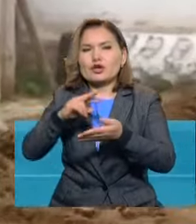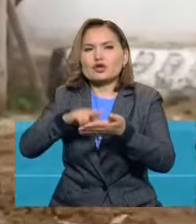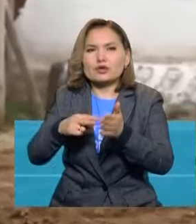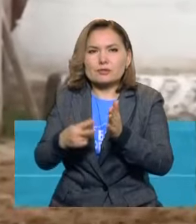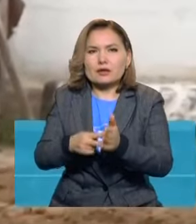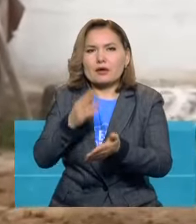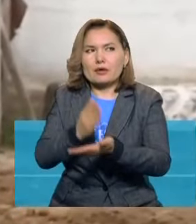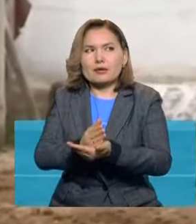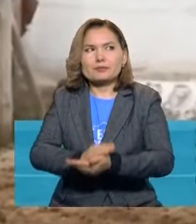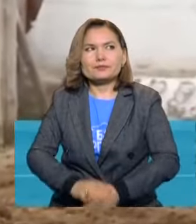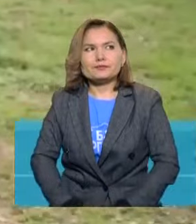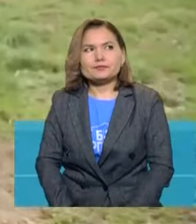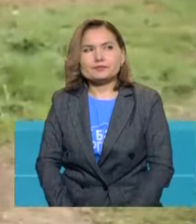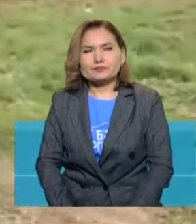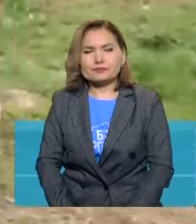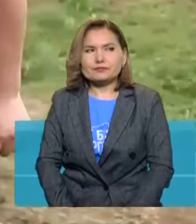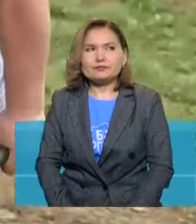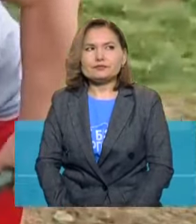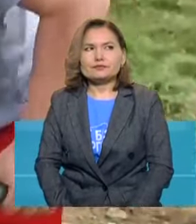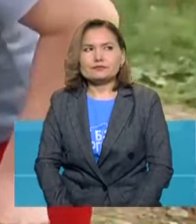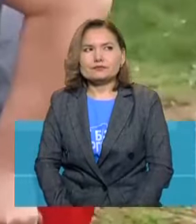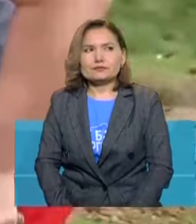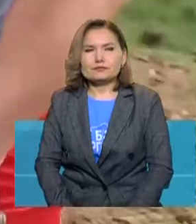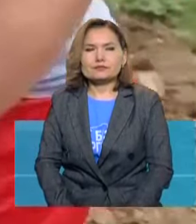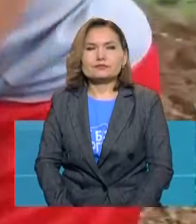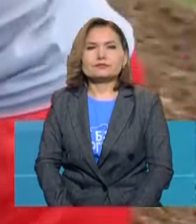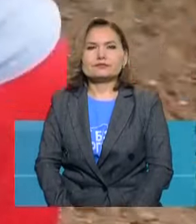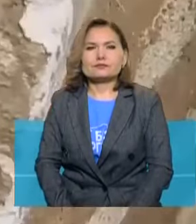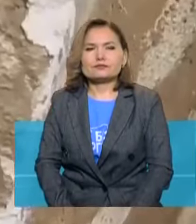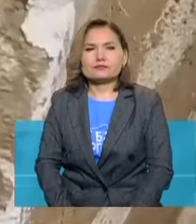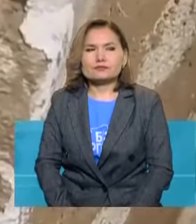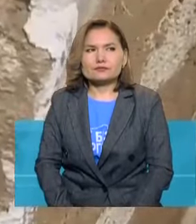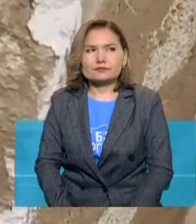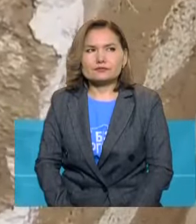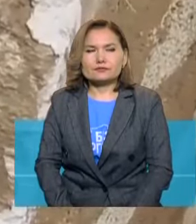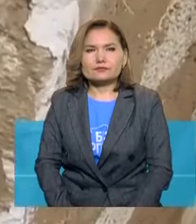жоспарлап отыр. Нұрболат Жаңабекұлы, Нұркен Тоқмурзин, Информбюро.